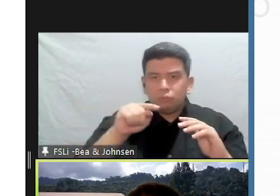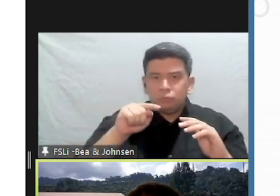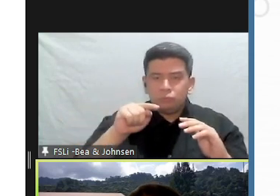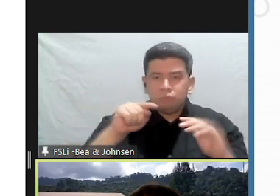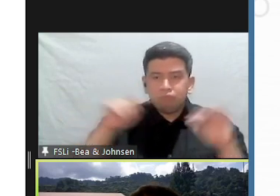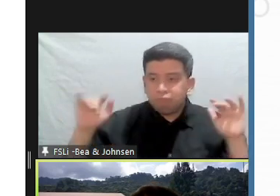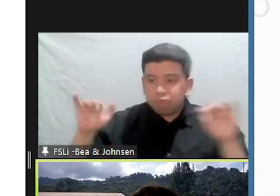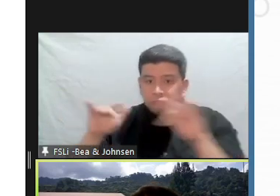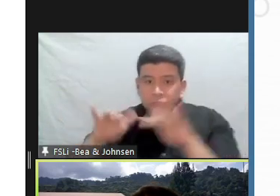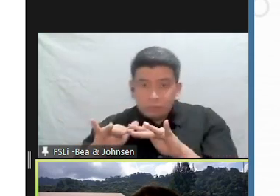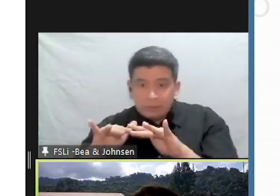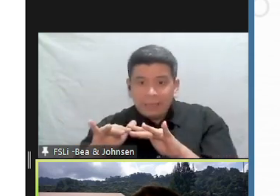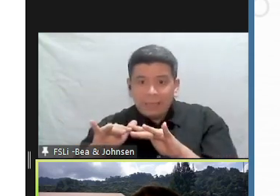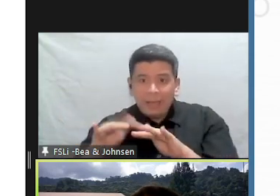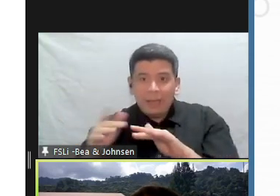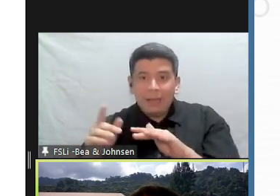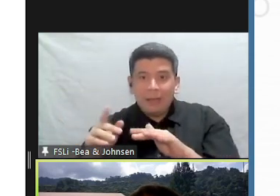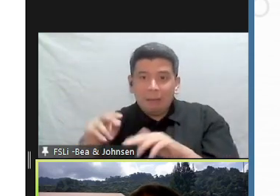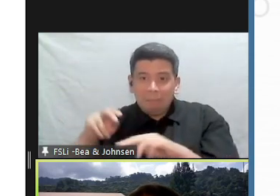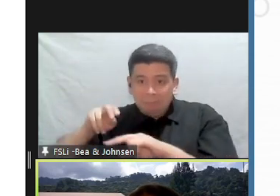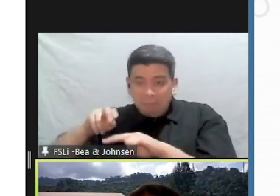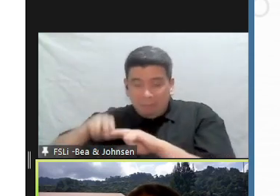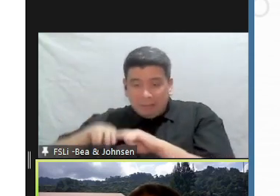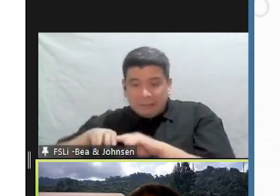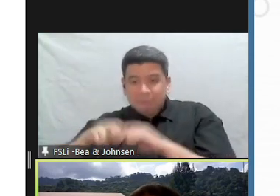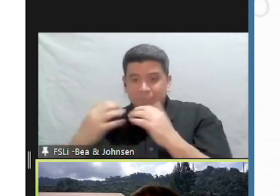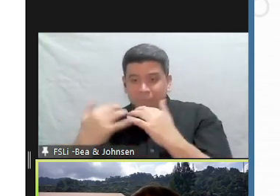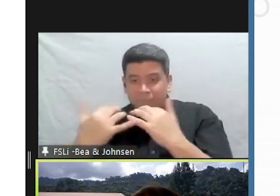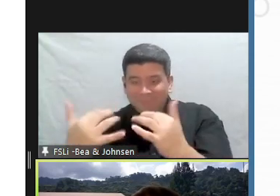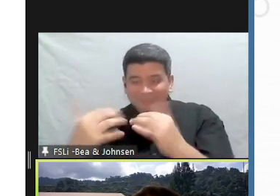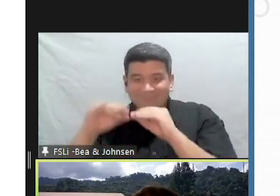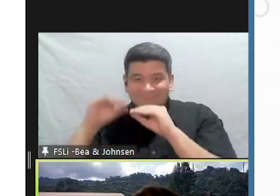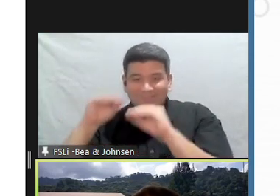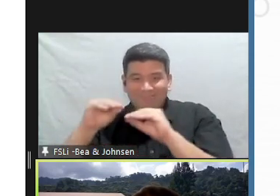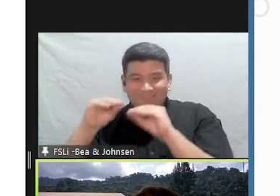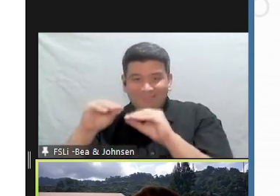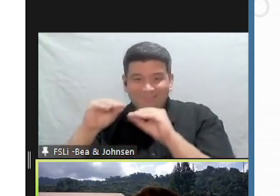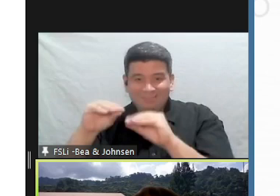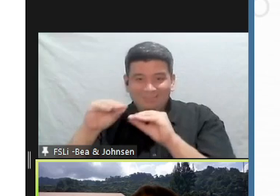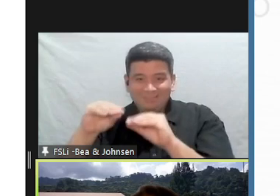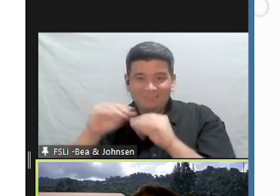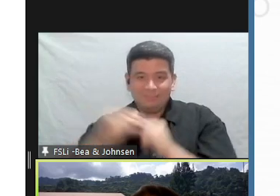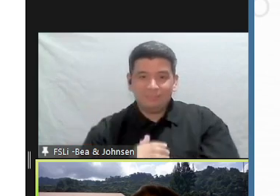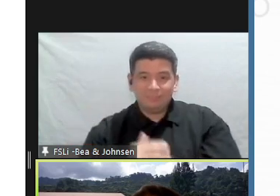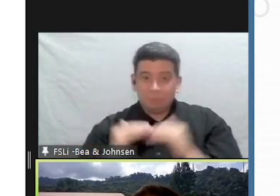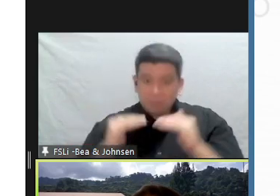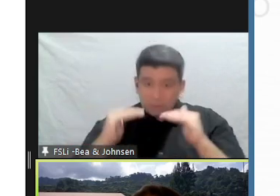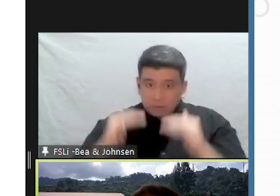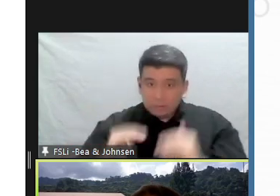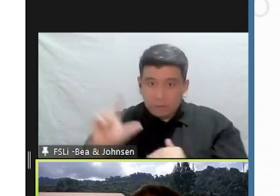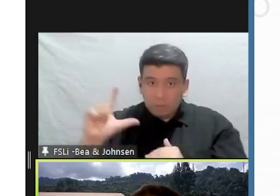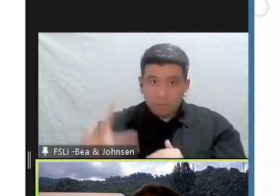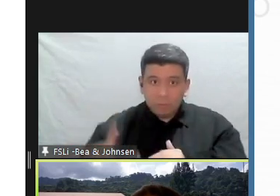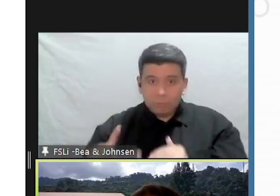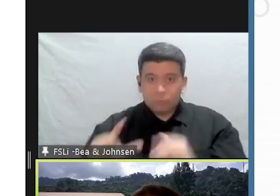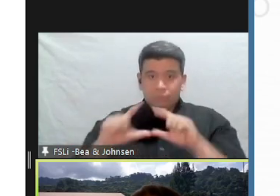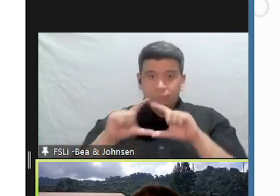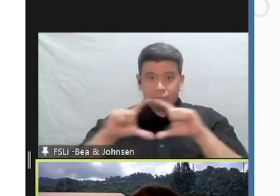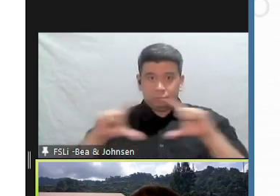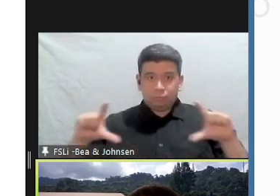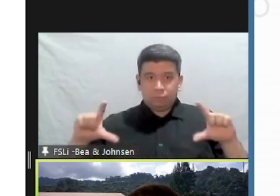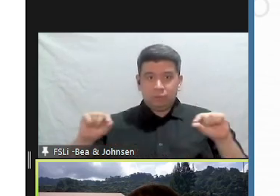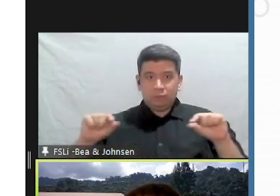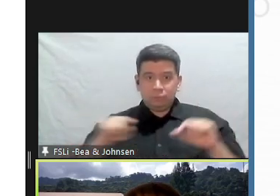ano, sila yung mga mayroong wisdom na mga IP leaders na memorize nila yung mga kaalaman